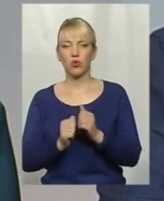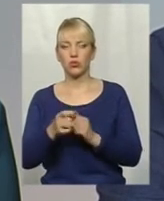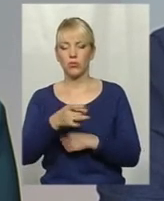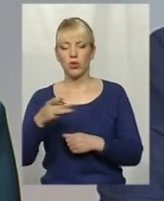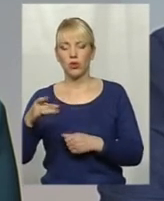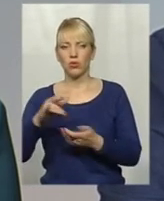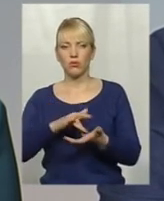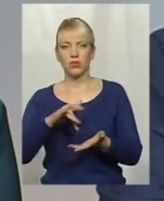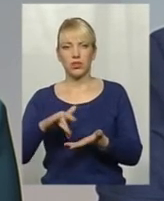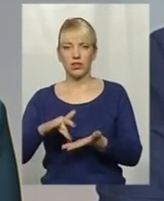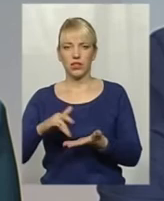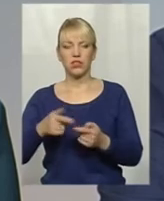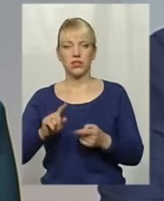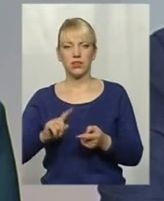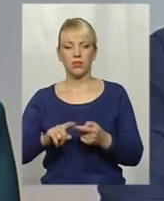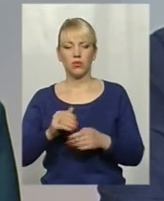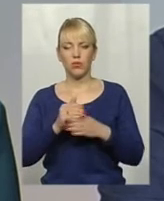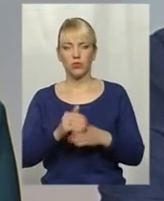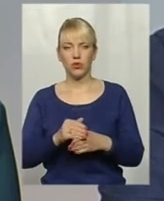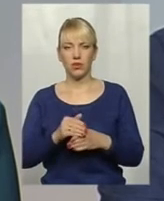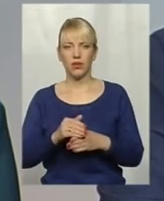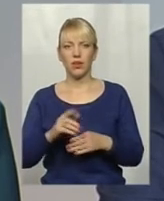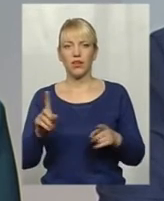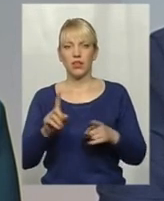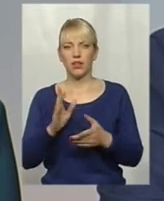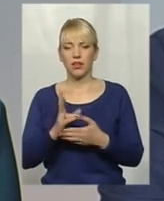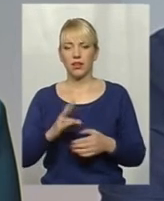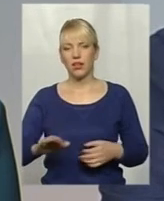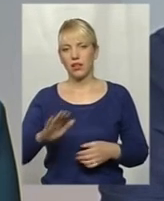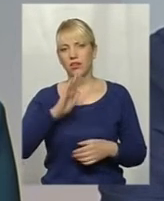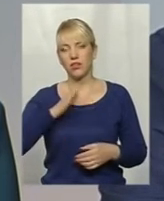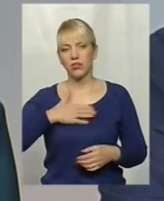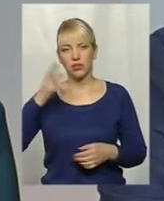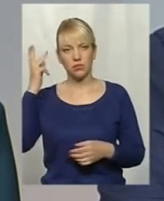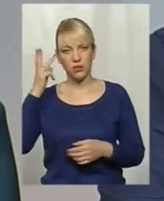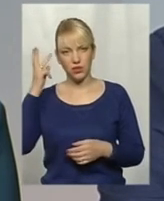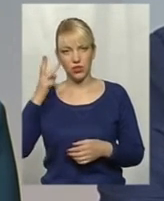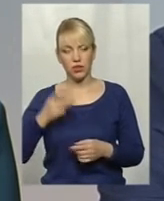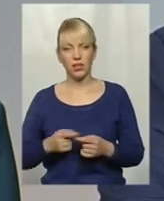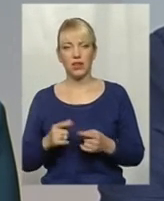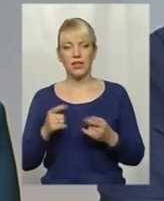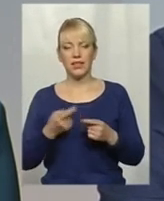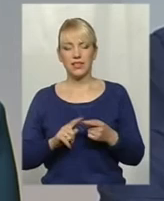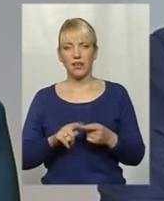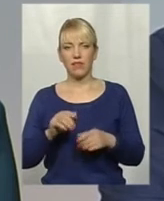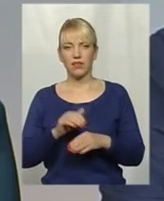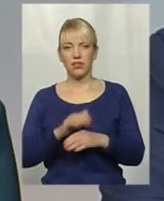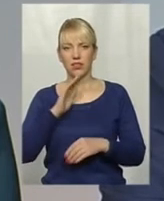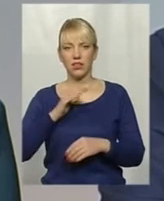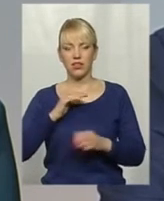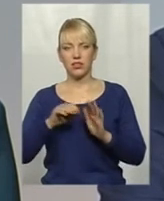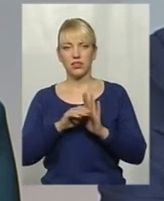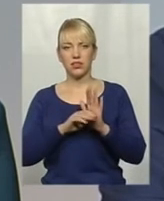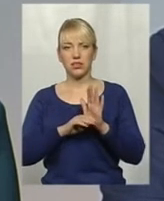районному центрі, це бюро правової допомоги, сьогодні відкрилися на теренах нашої Хмельниччини. І ось ця фактична система, яка утворена по